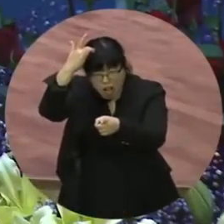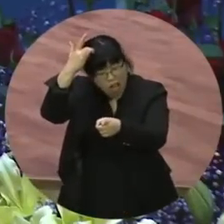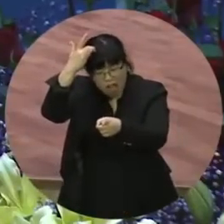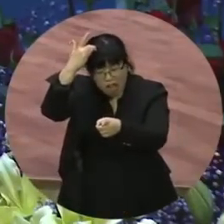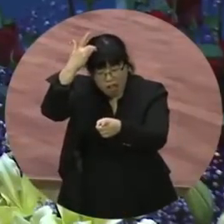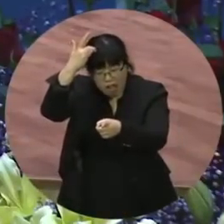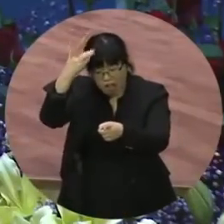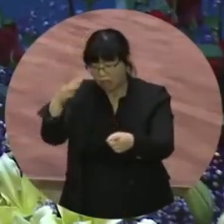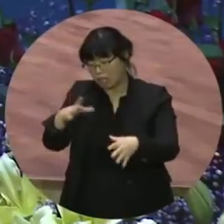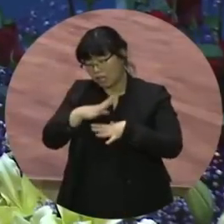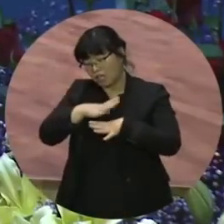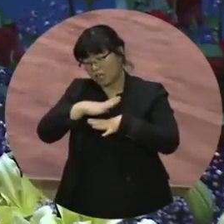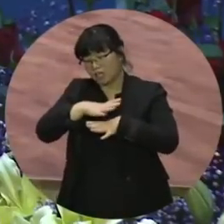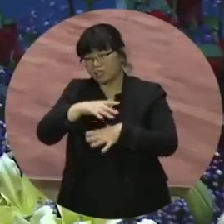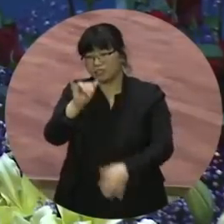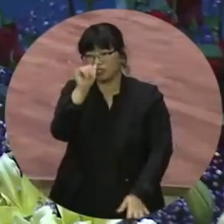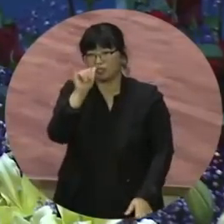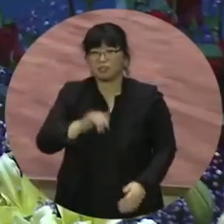무서워.